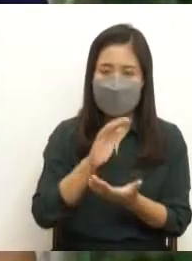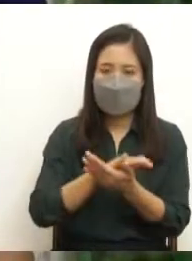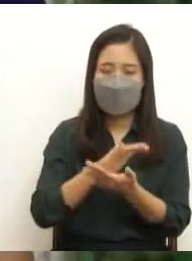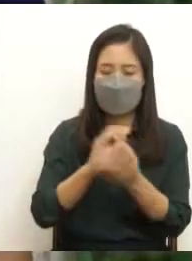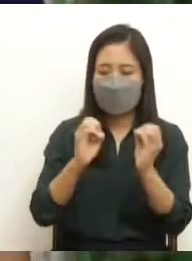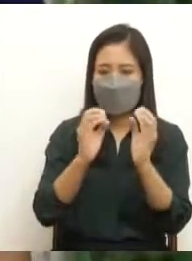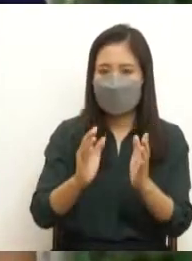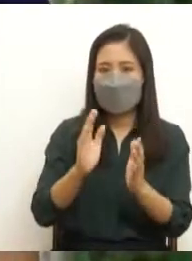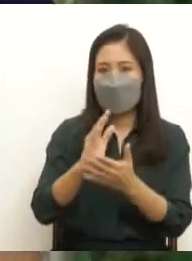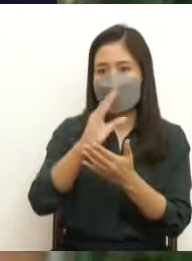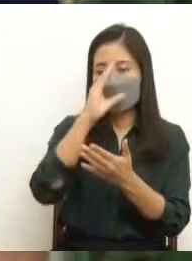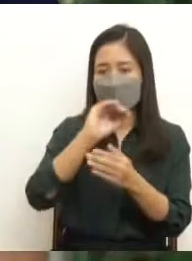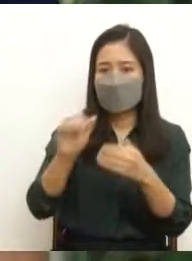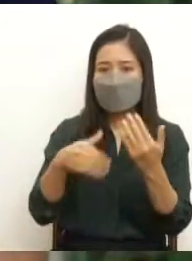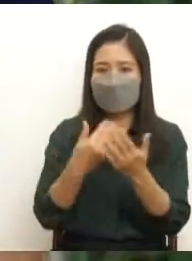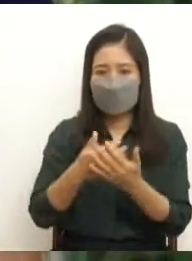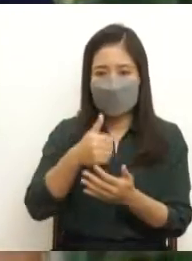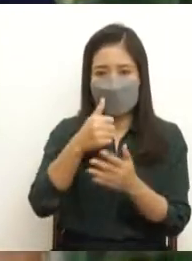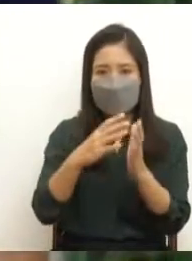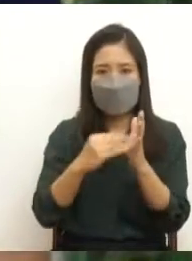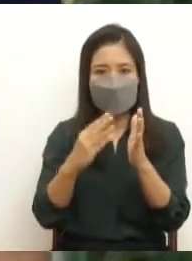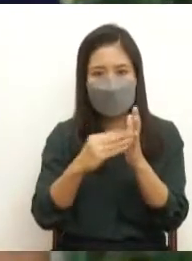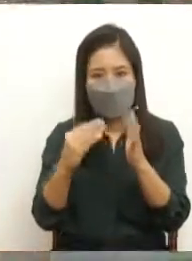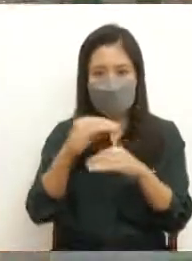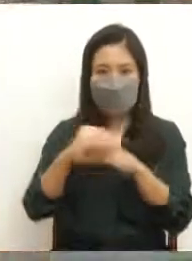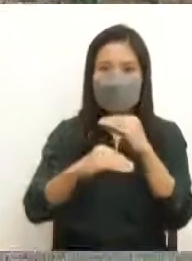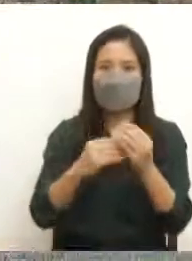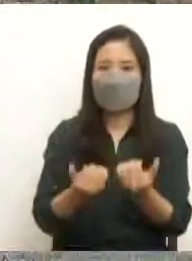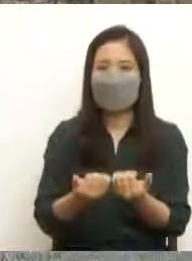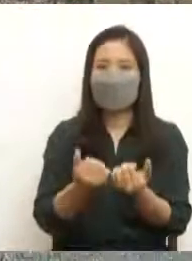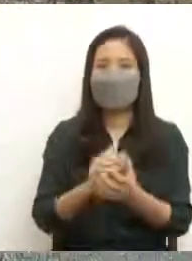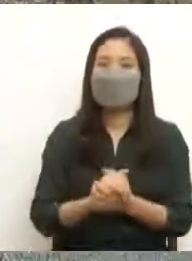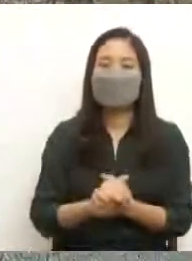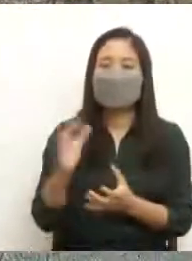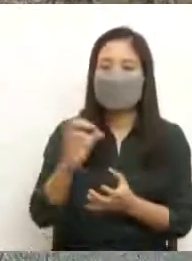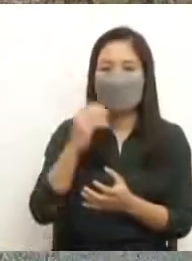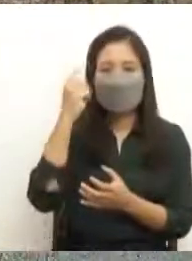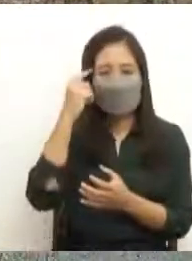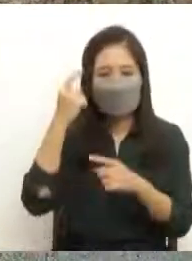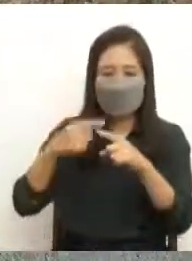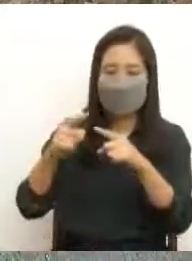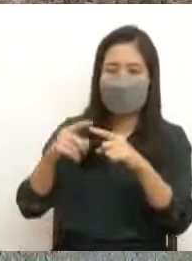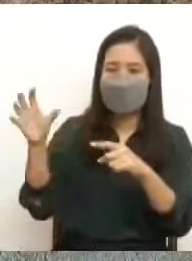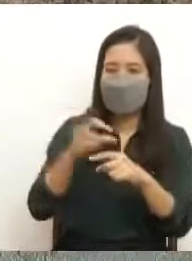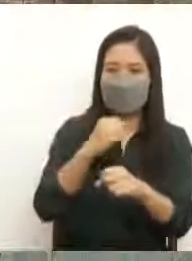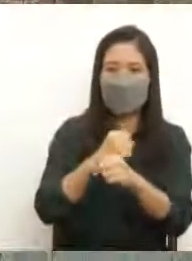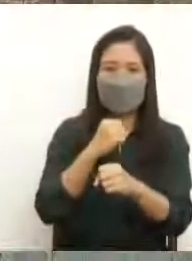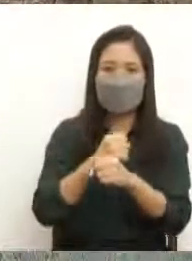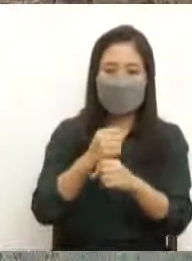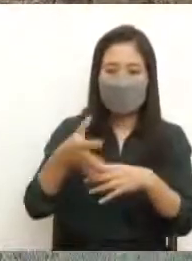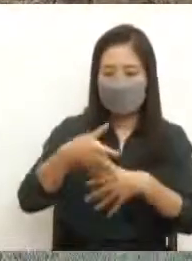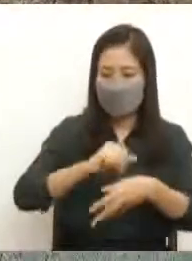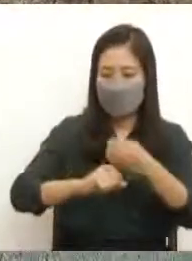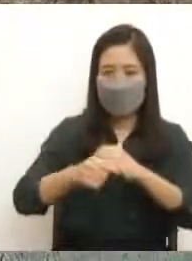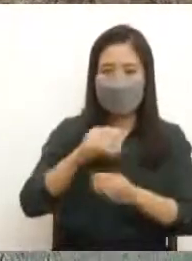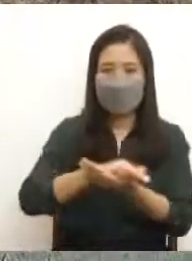ก็ได้เข้ารับการอบรมนะครับโครงการนี้นะครับแล้วก็นำความรู้นะครับทั้งหมดนะครับมาถ่ายทอดกับลูกนักเรียนแล้วก็ชุม